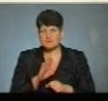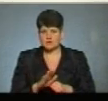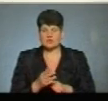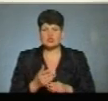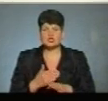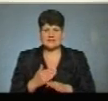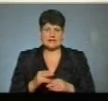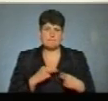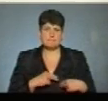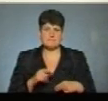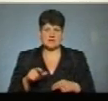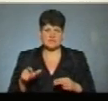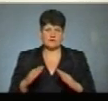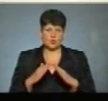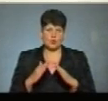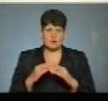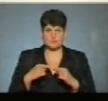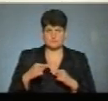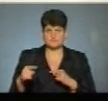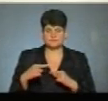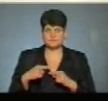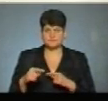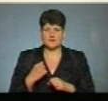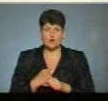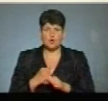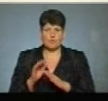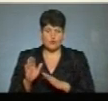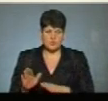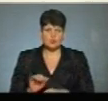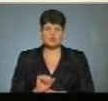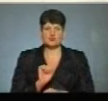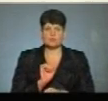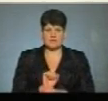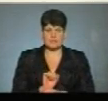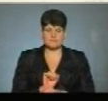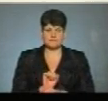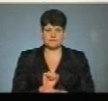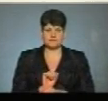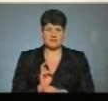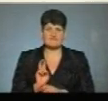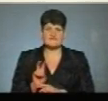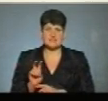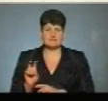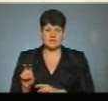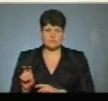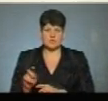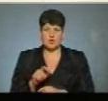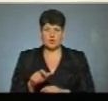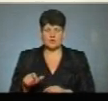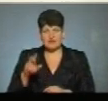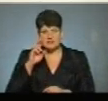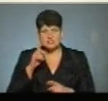режимі. Частина працівників на домашньому дистанційному роботі, припинено